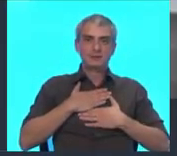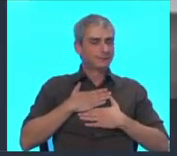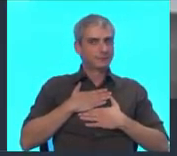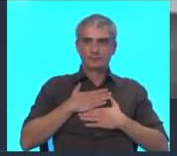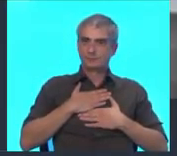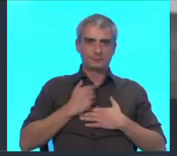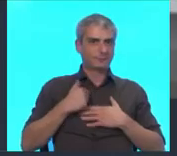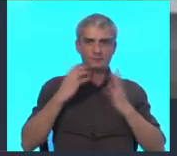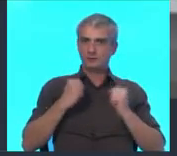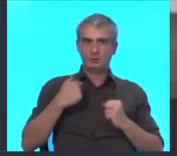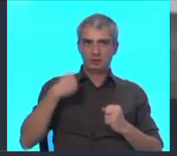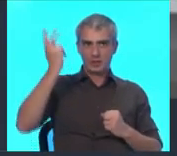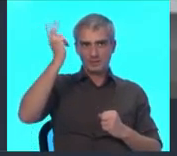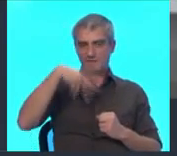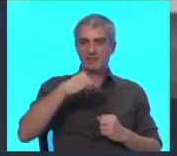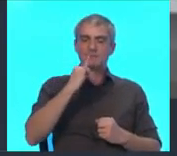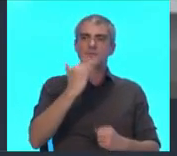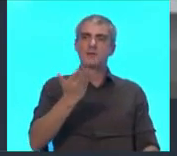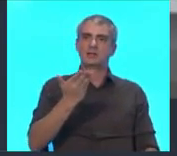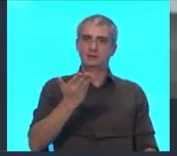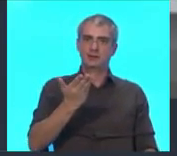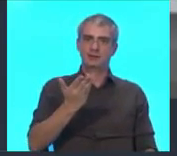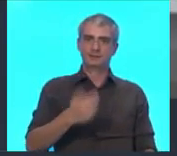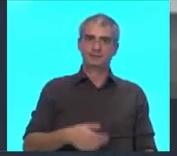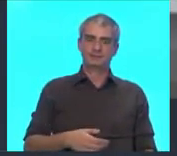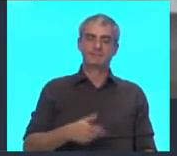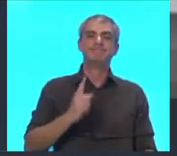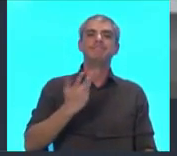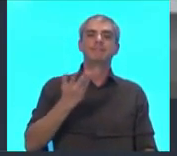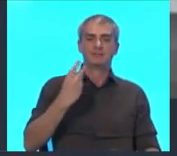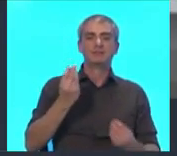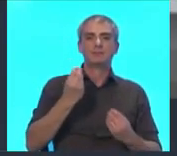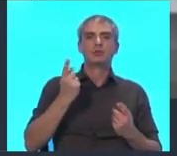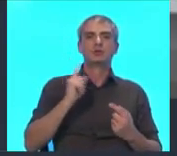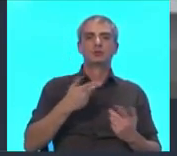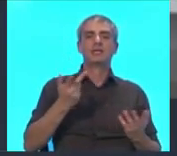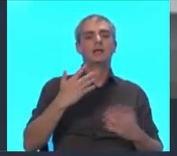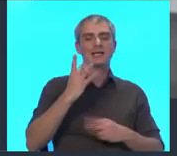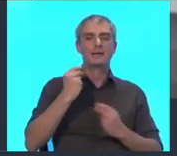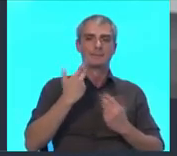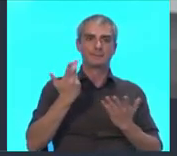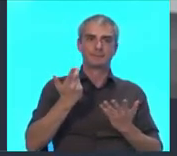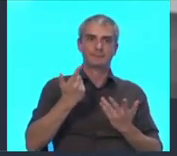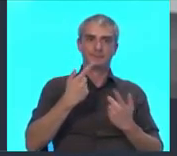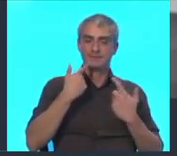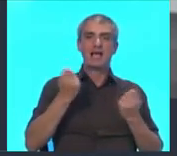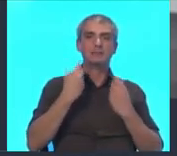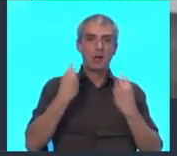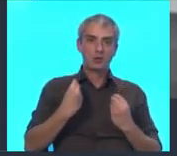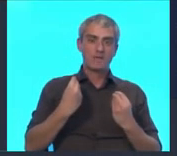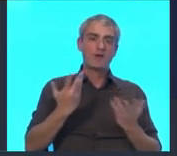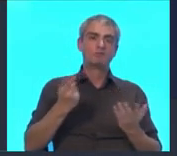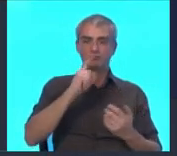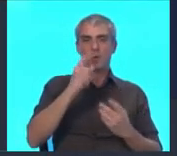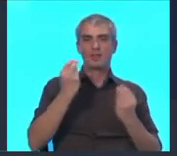שבאמת הייתי מבינה מה זה, אבל זה משהו שצריך, שאם הסברה תהיה מספיק טובה, אולי באמת דברים